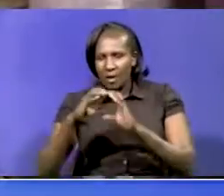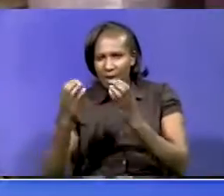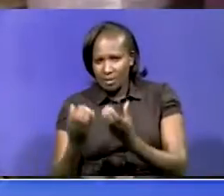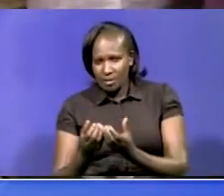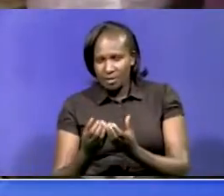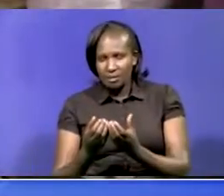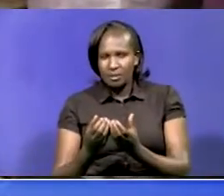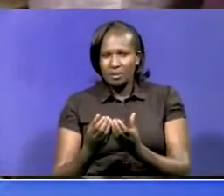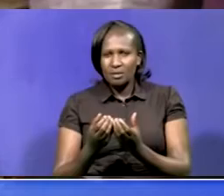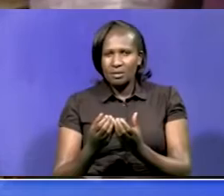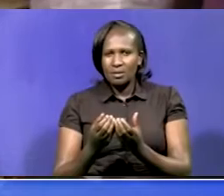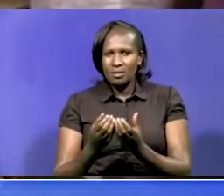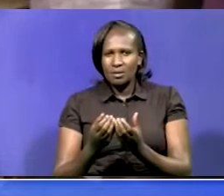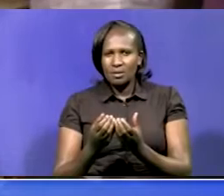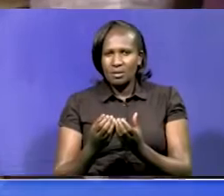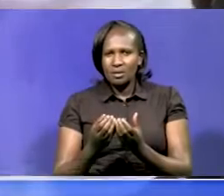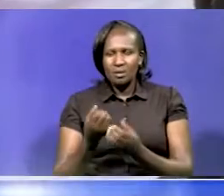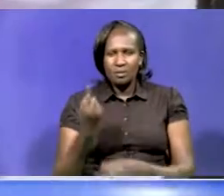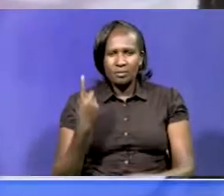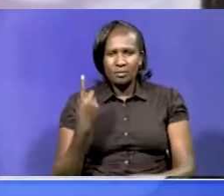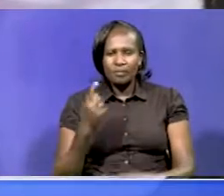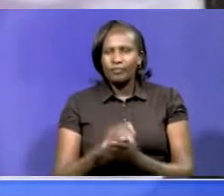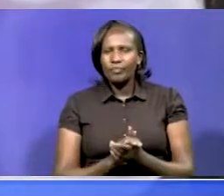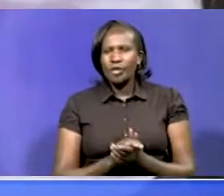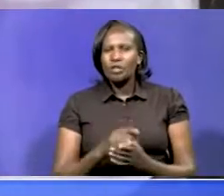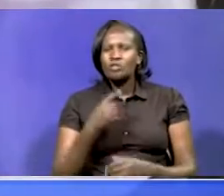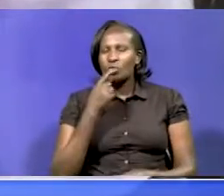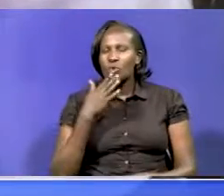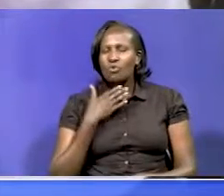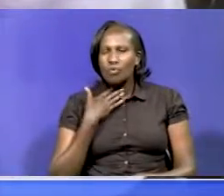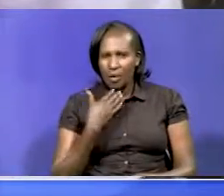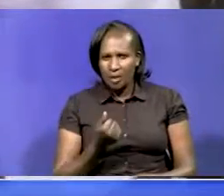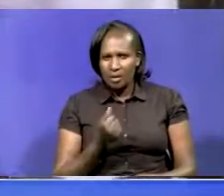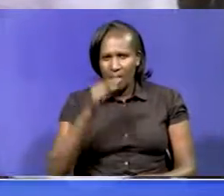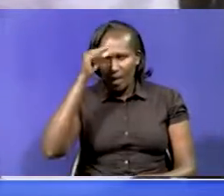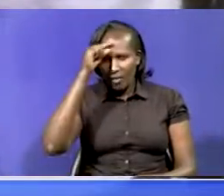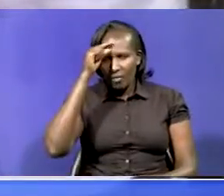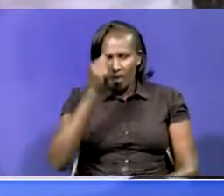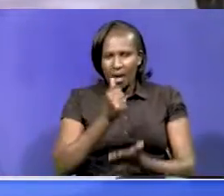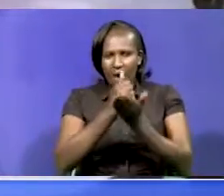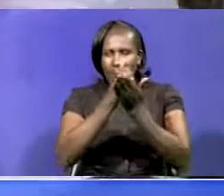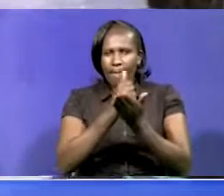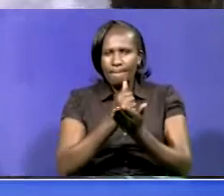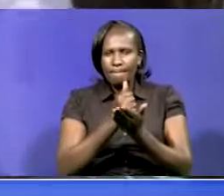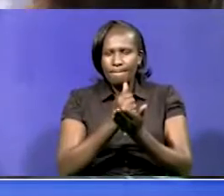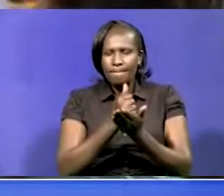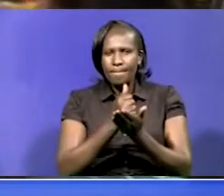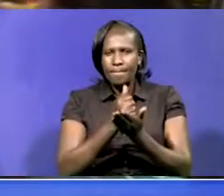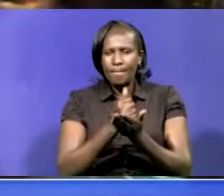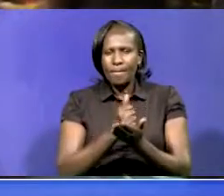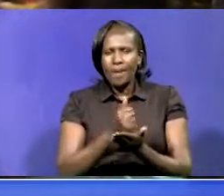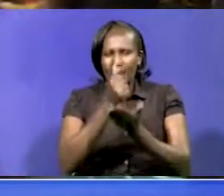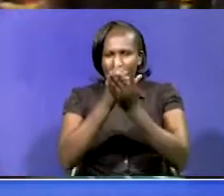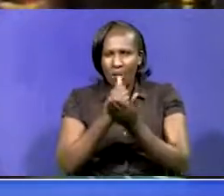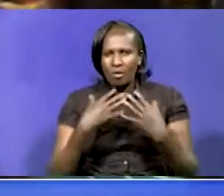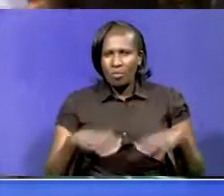nursery. Tuko pamoja. Kwa hivyo tunataka serikali isaidie officers wa serikali waje